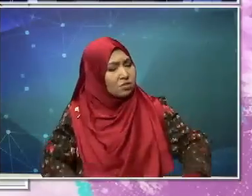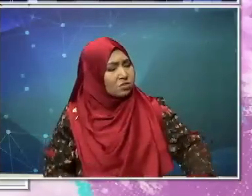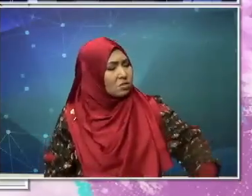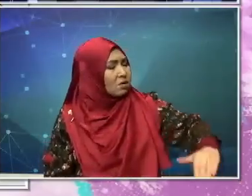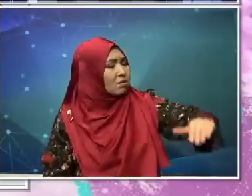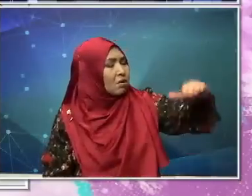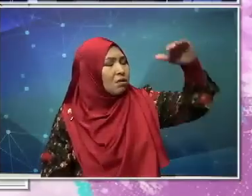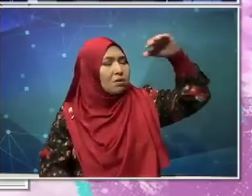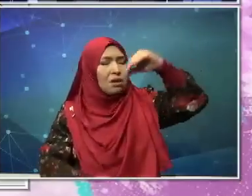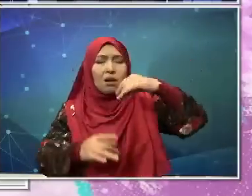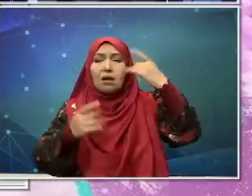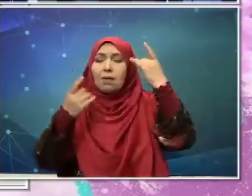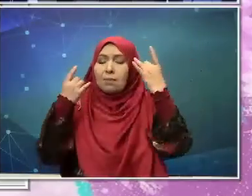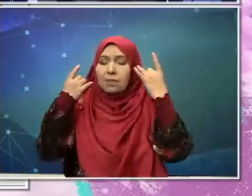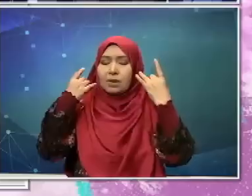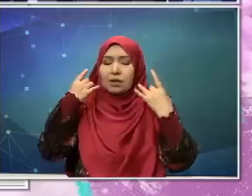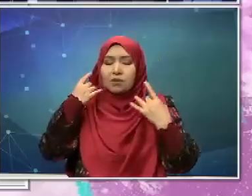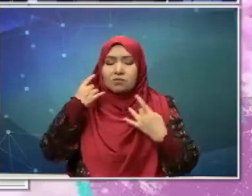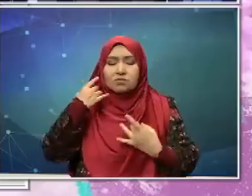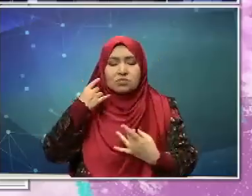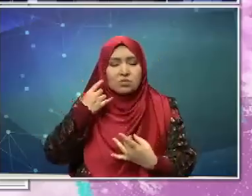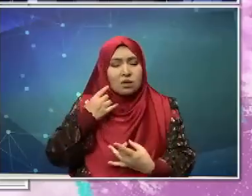Choirul Mubin